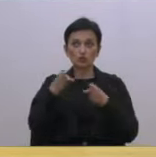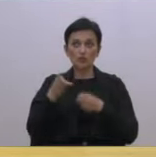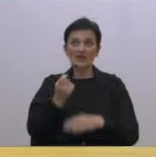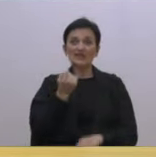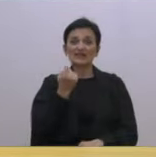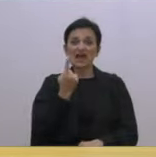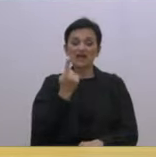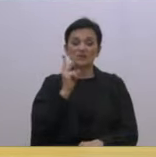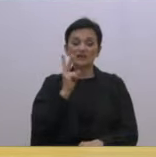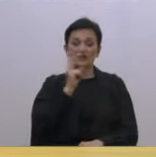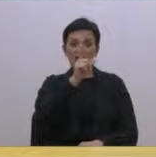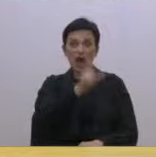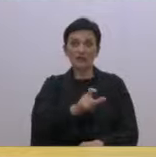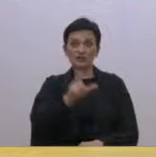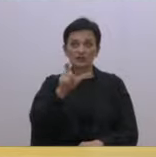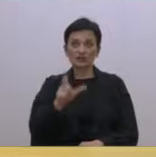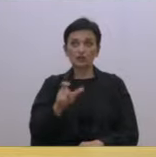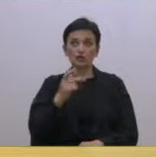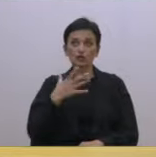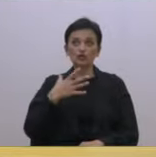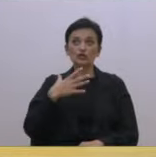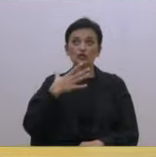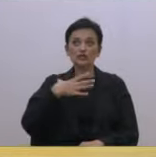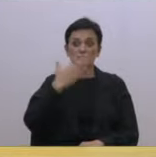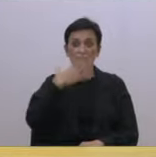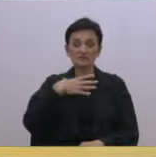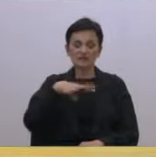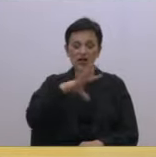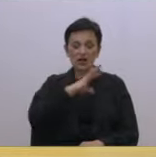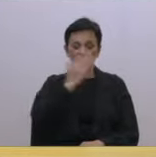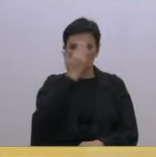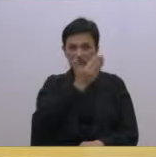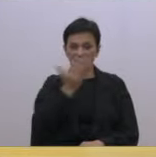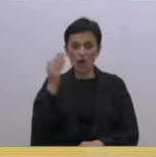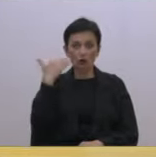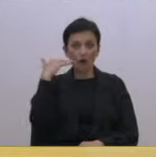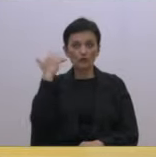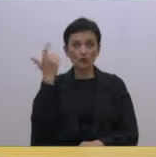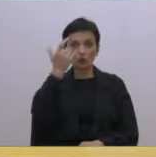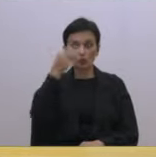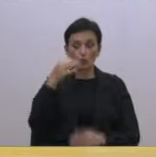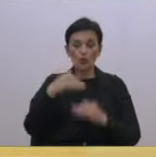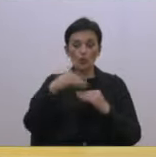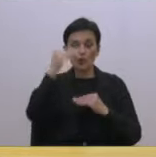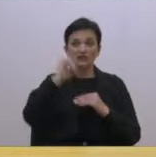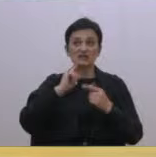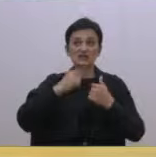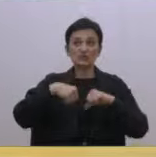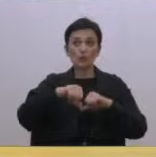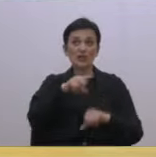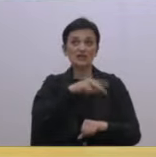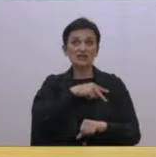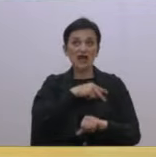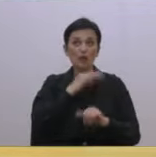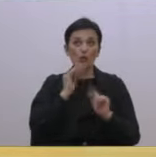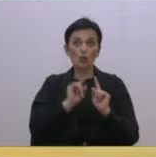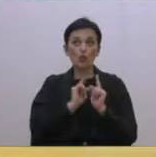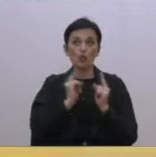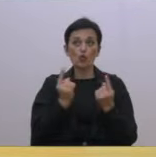11 კანდიდატურა. აქედან საქართველოს სახალხო დამცველმა, აჭარის ავტონომიური რესპუბლიკის უმაღლესმა საბჭომ და საპარლამენტო